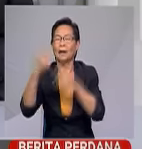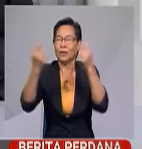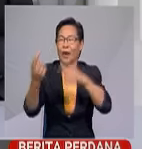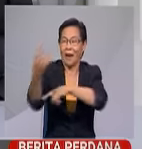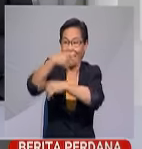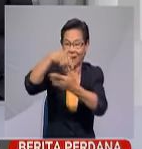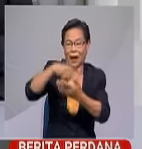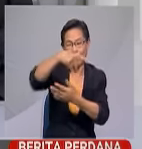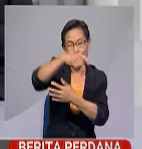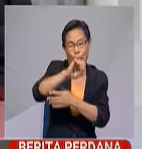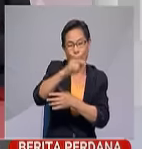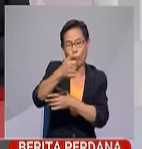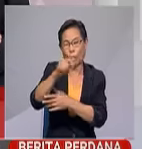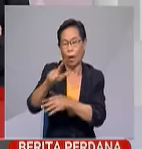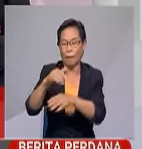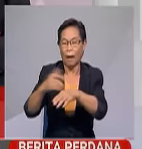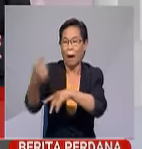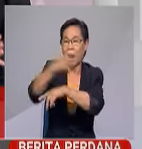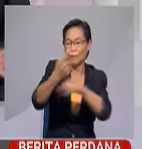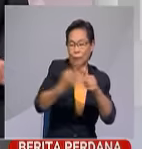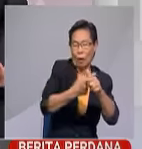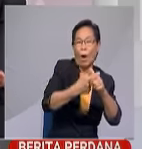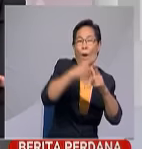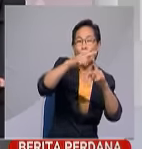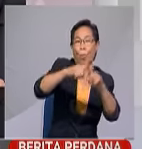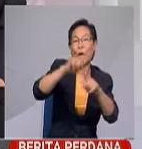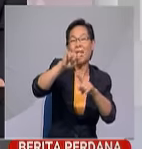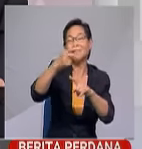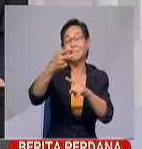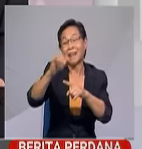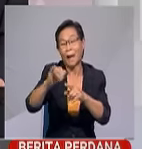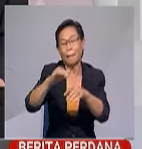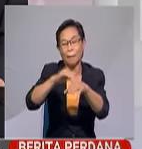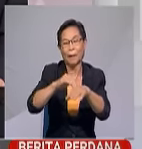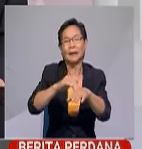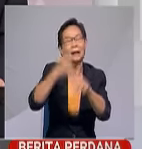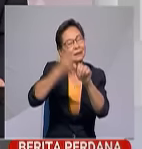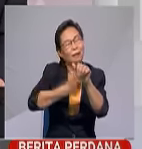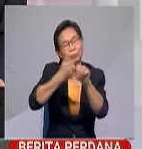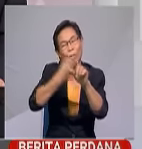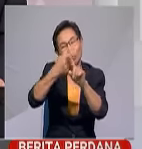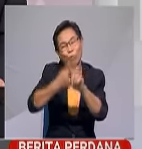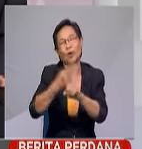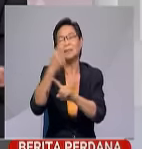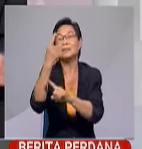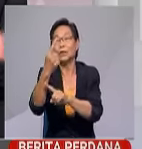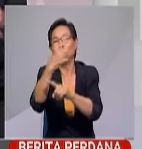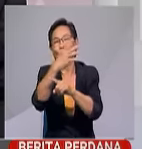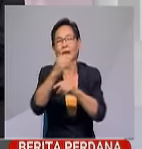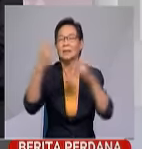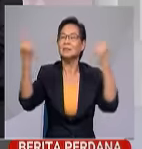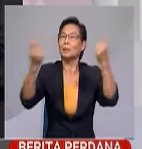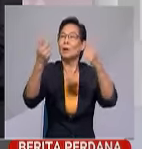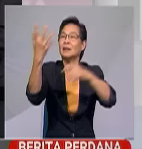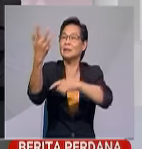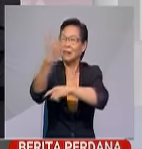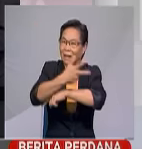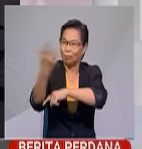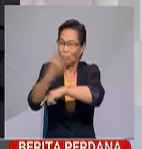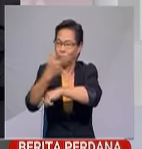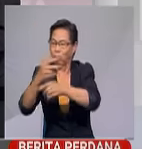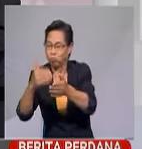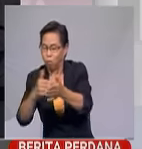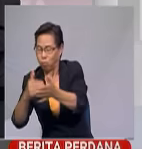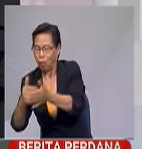Ya, Ponggal disambut pada hari pertama bulan Thai, biasanya jatuh pada setiap bulan Januari dan disambut 3 hari berturut-turut.